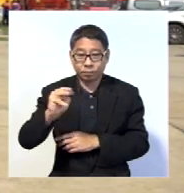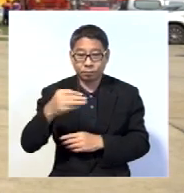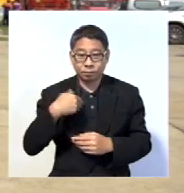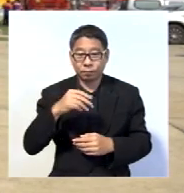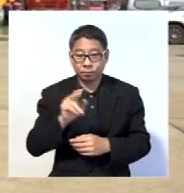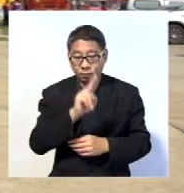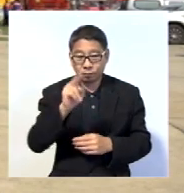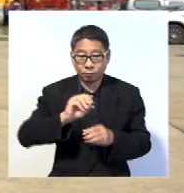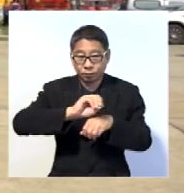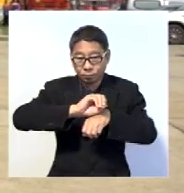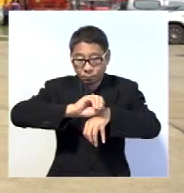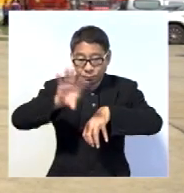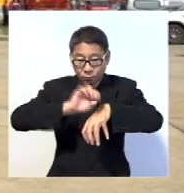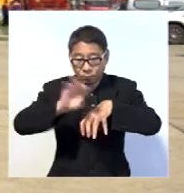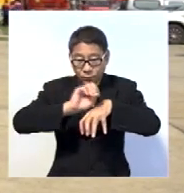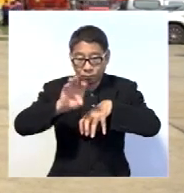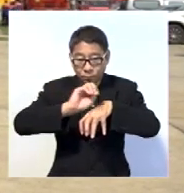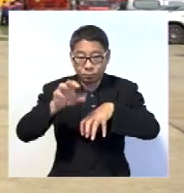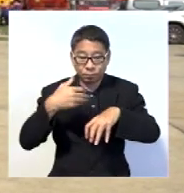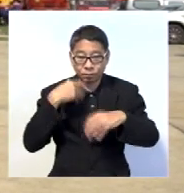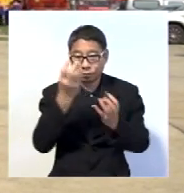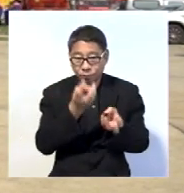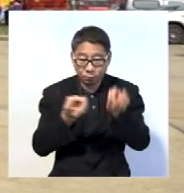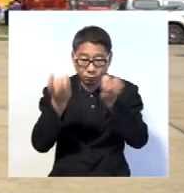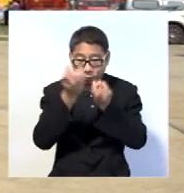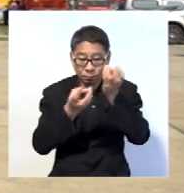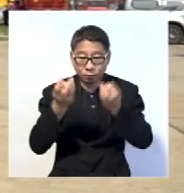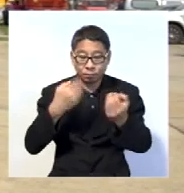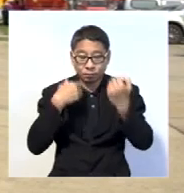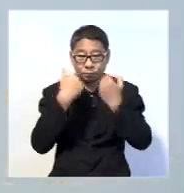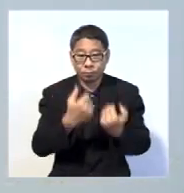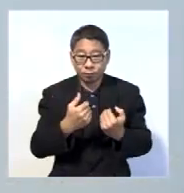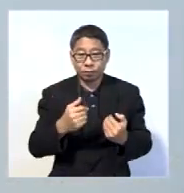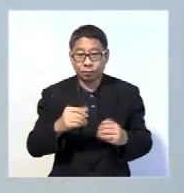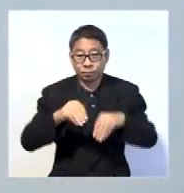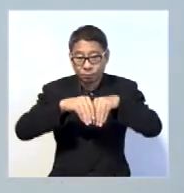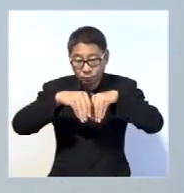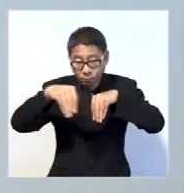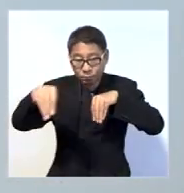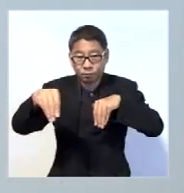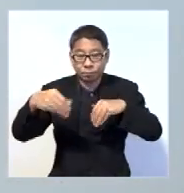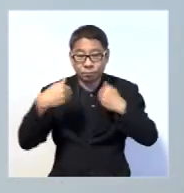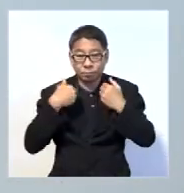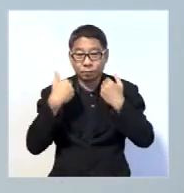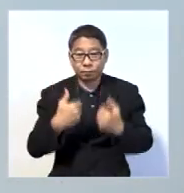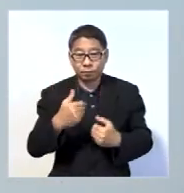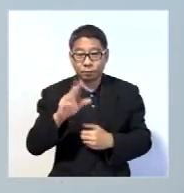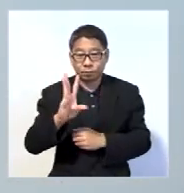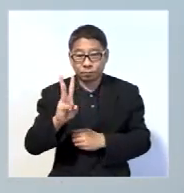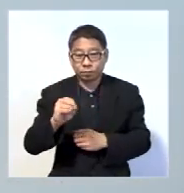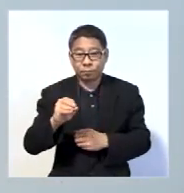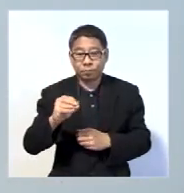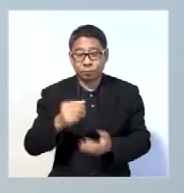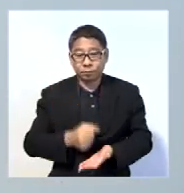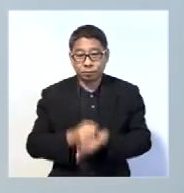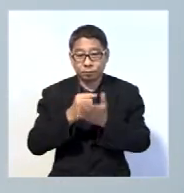รมาฉีดพ่นละอองน้ำในอากาศพร้อมหุ่นยนต์ดับเพลิงฉีดพ่นน้ำระยะไกล LUF 60